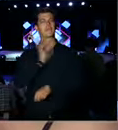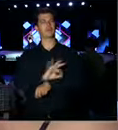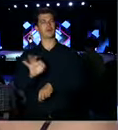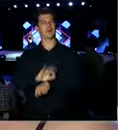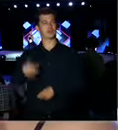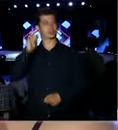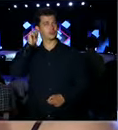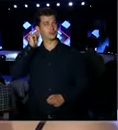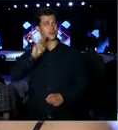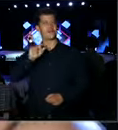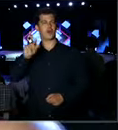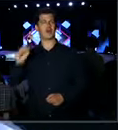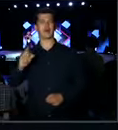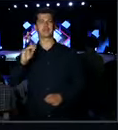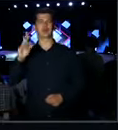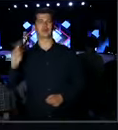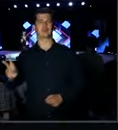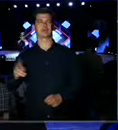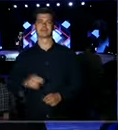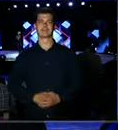projektu Violi Piekut. Wielkie brawa.